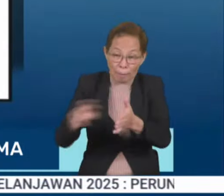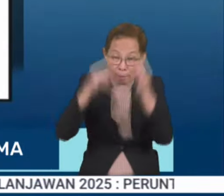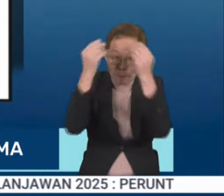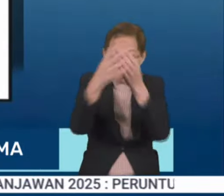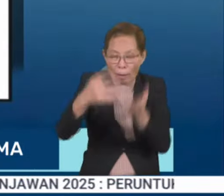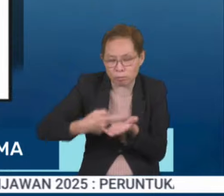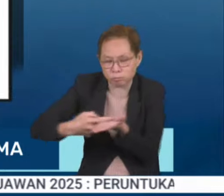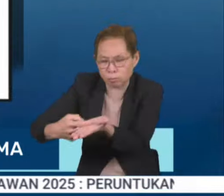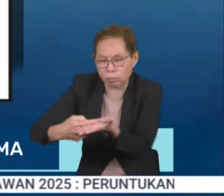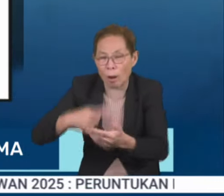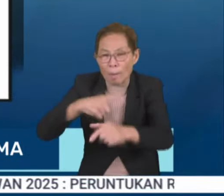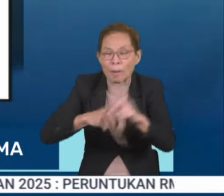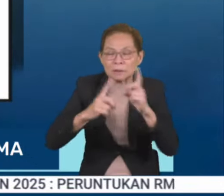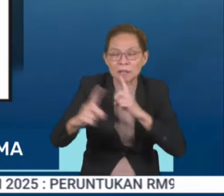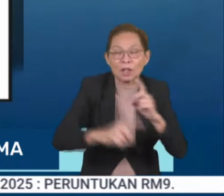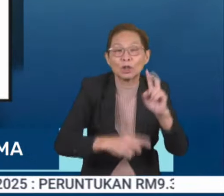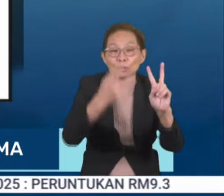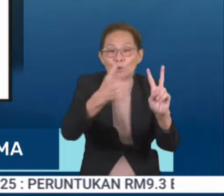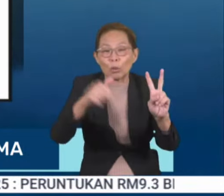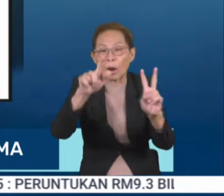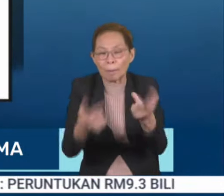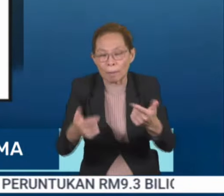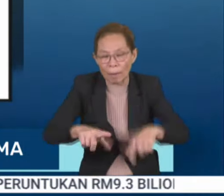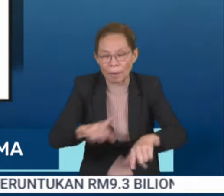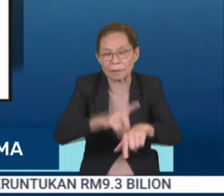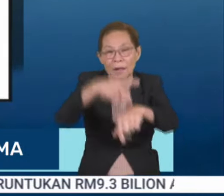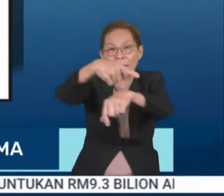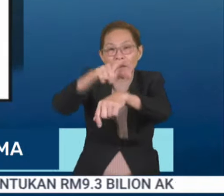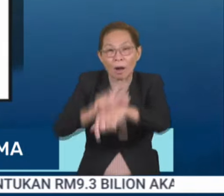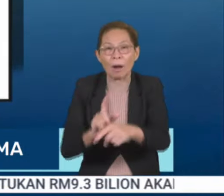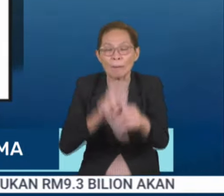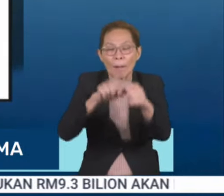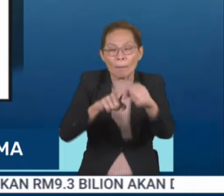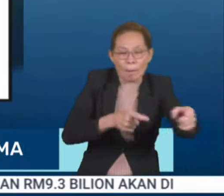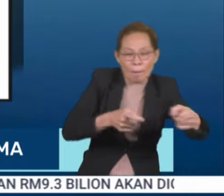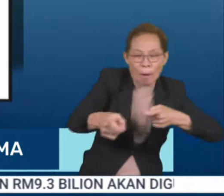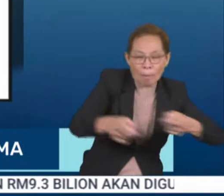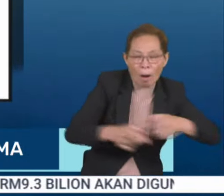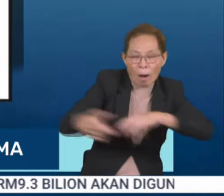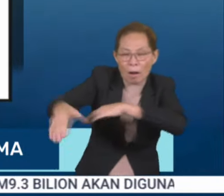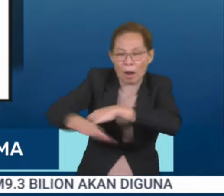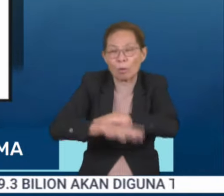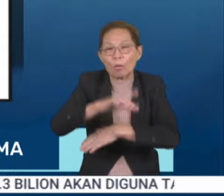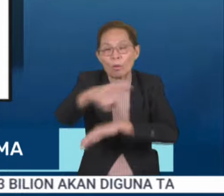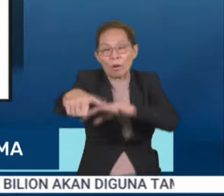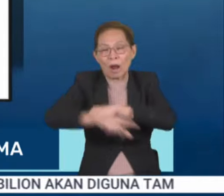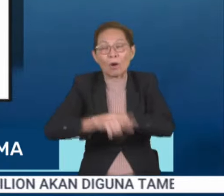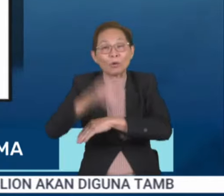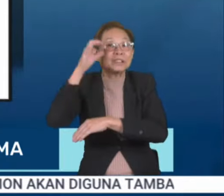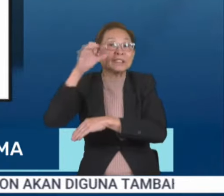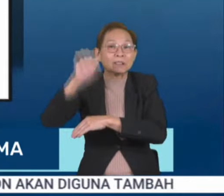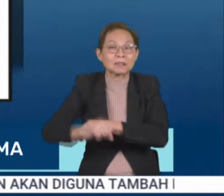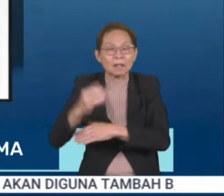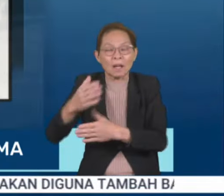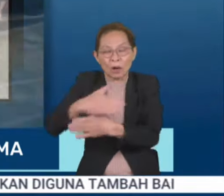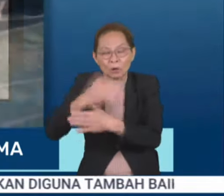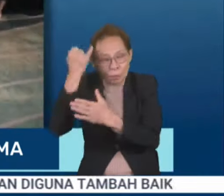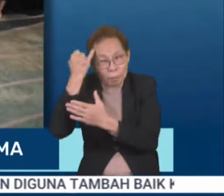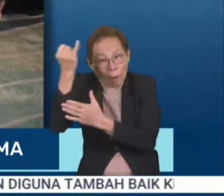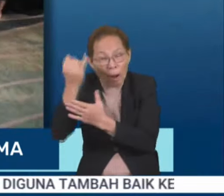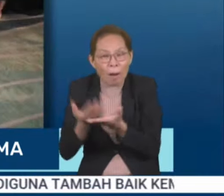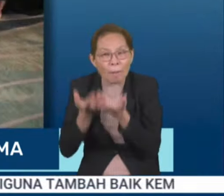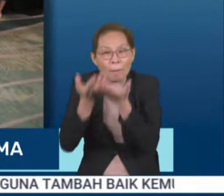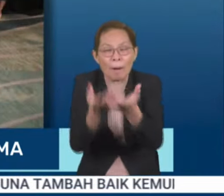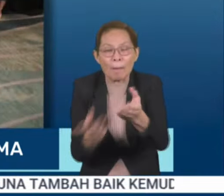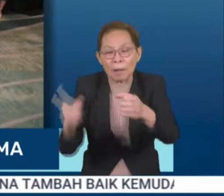itu dibincangkan semasa dialog dua hala yang berlangsung di Langkawi mengenai pengurusan isu maritim di Laut China Selatan selain berkongsi pandangan